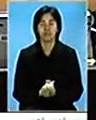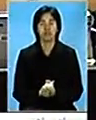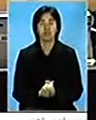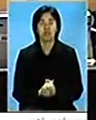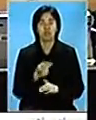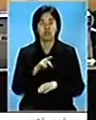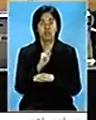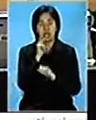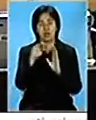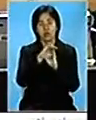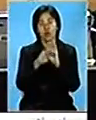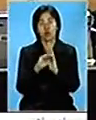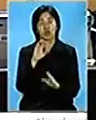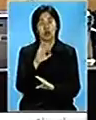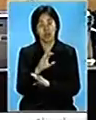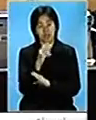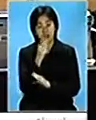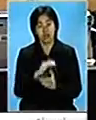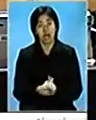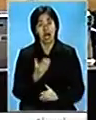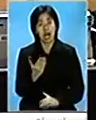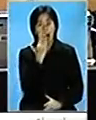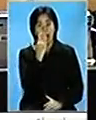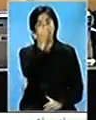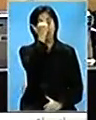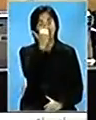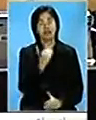ปิดดูข้อบังคับมีข้อใดที่ห้ามไม่ผมพูด